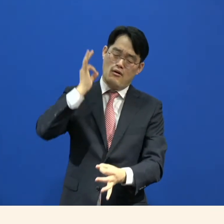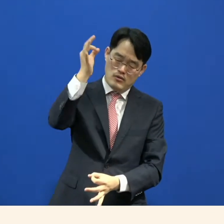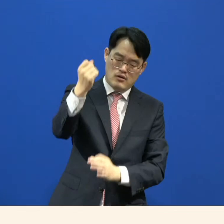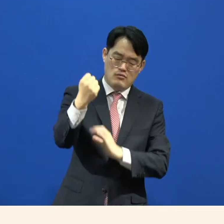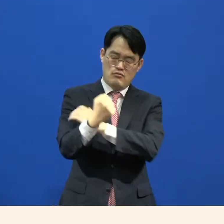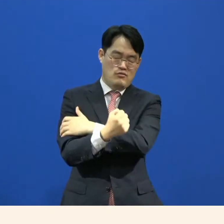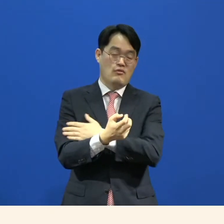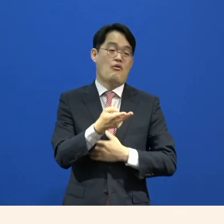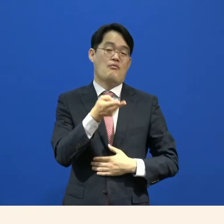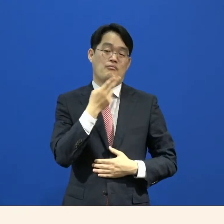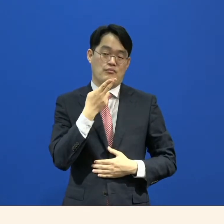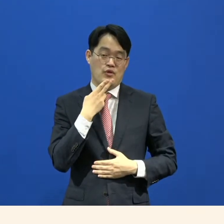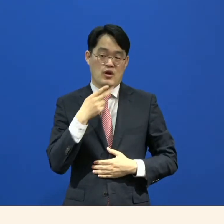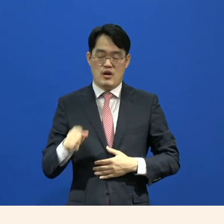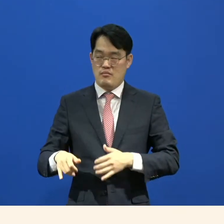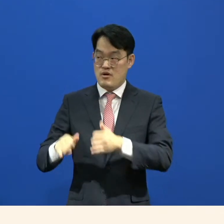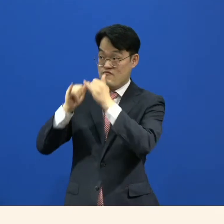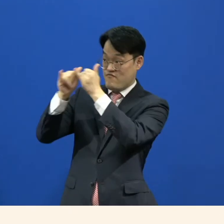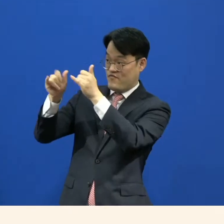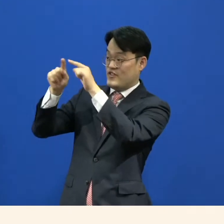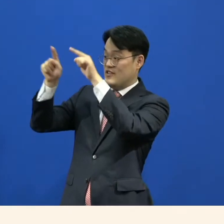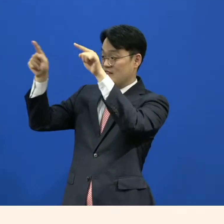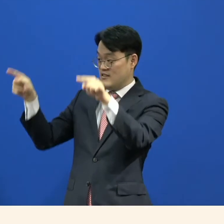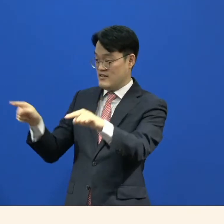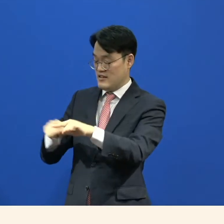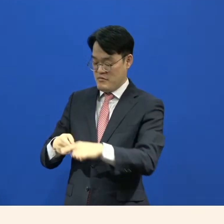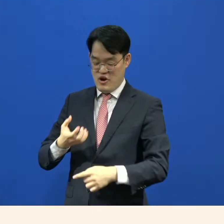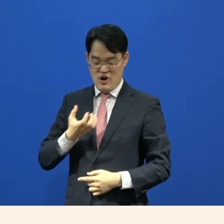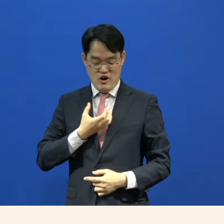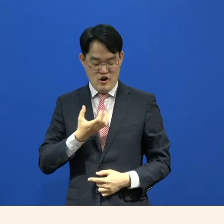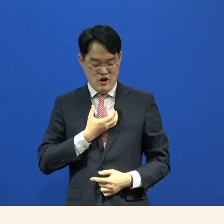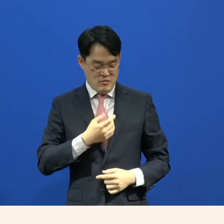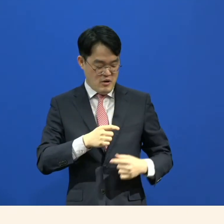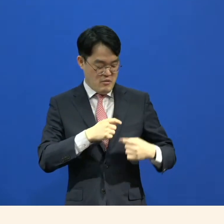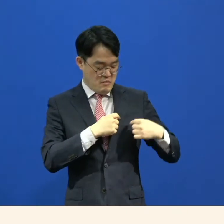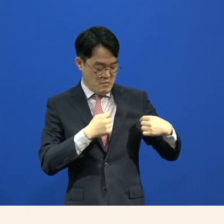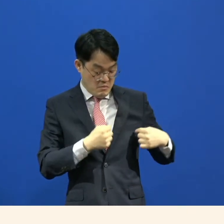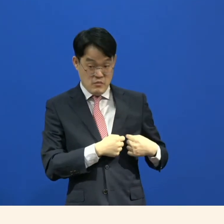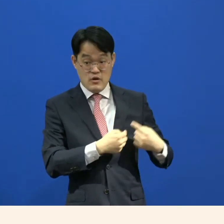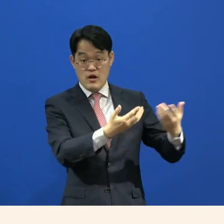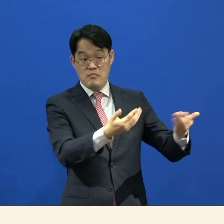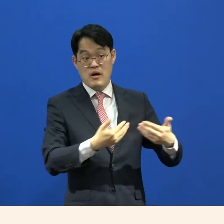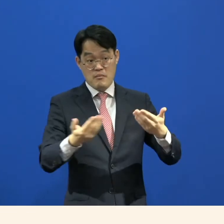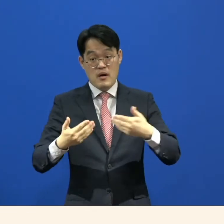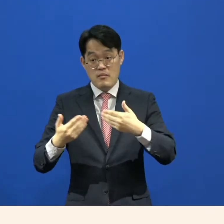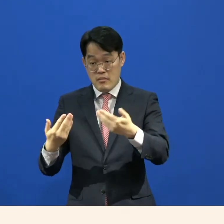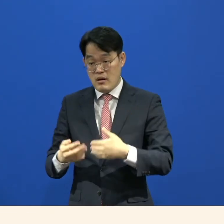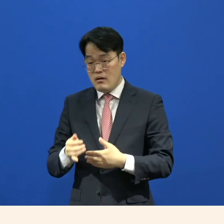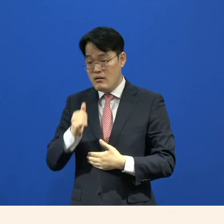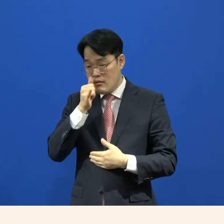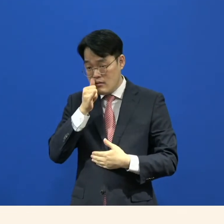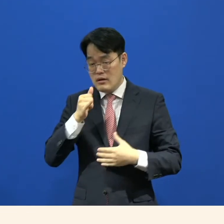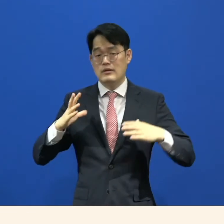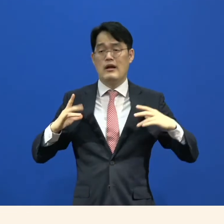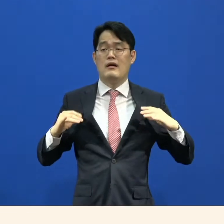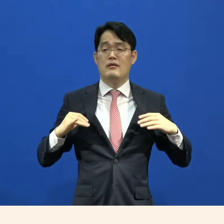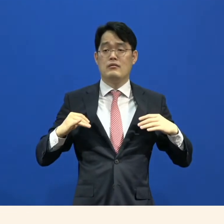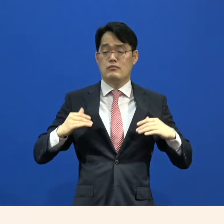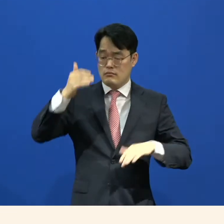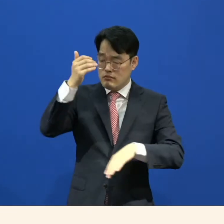군장, 각종 상을 자랑해 보십시오. 그거 나중에 어디 갔는지 찾아보기도 힘들어요.